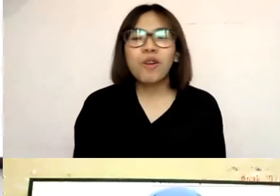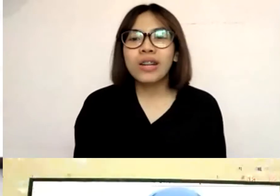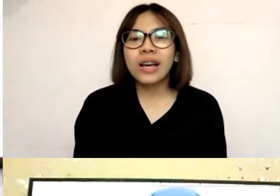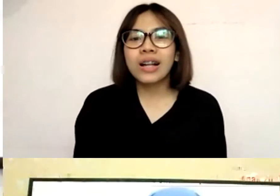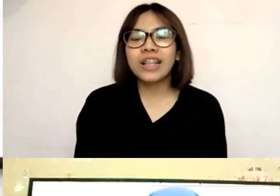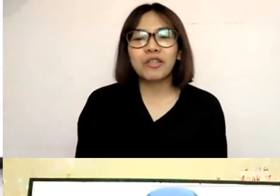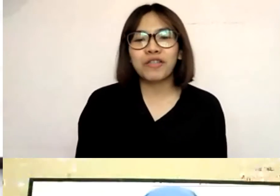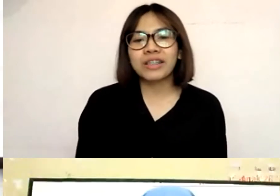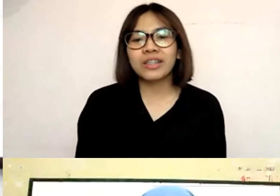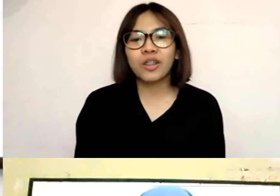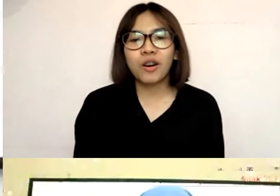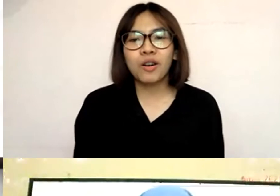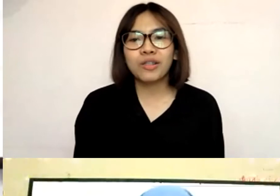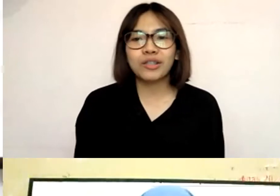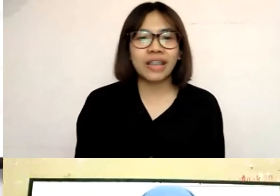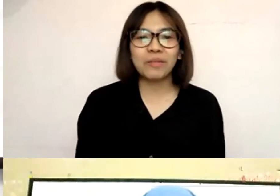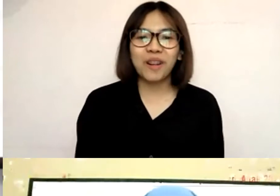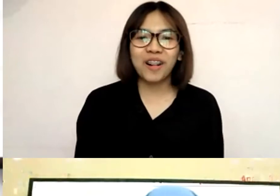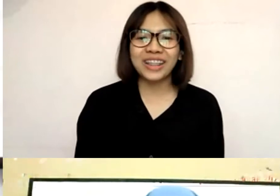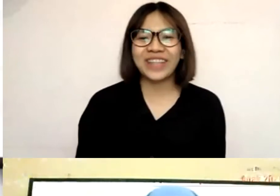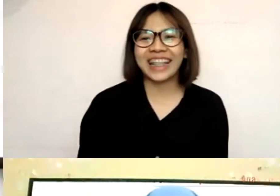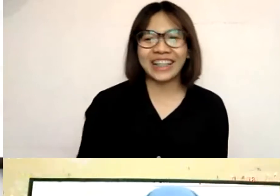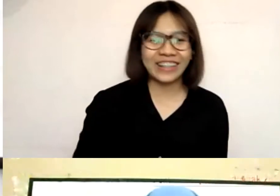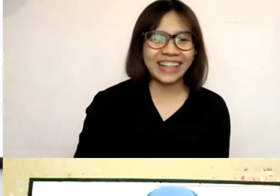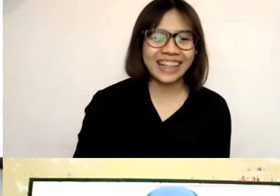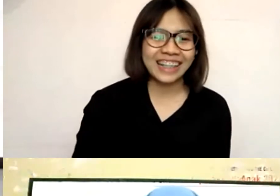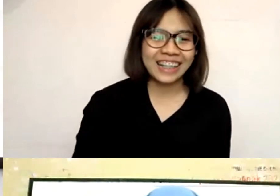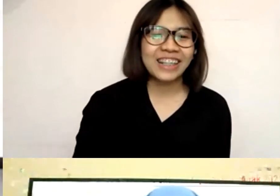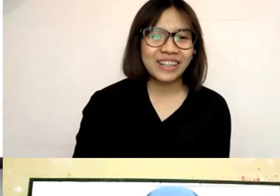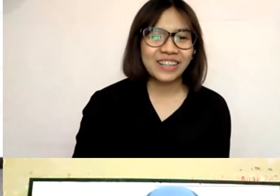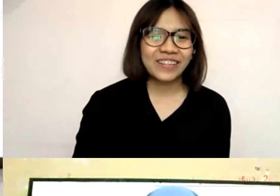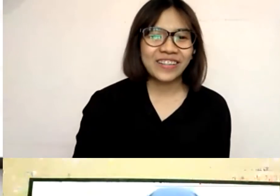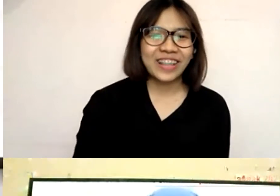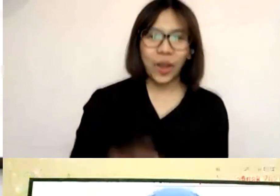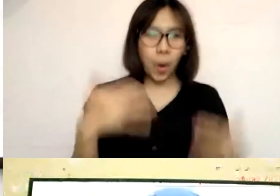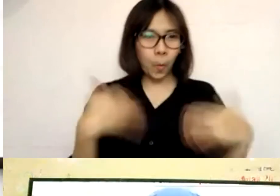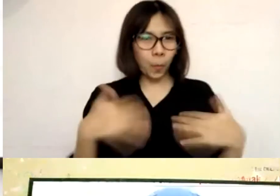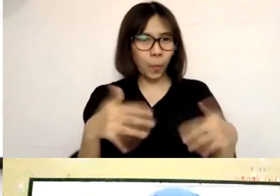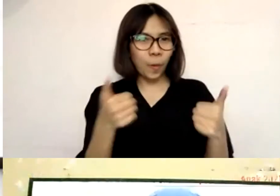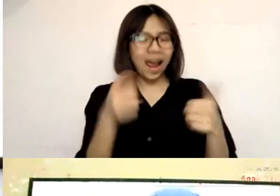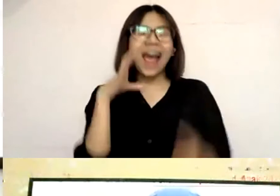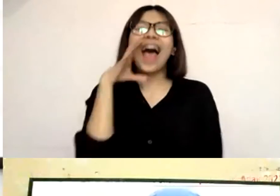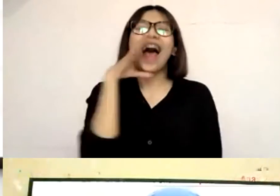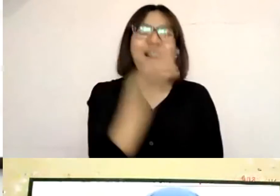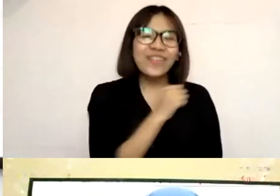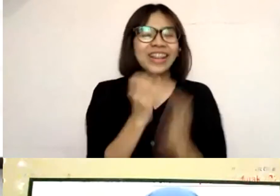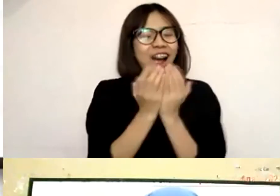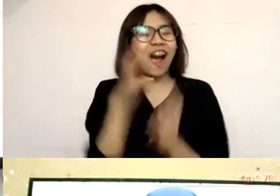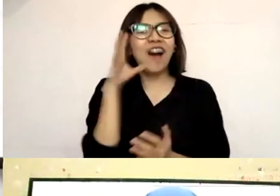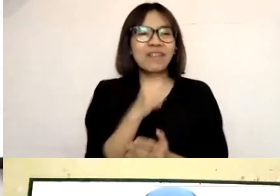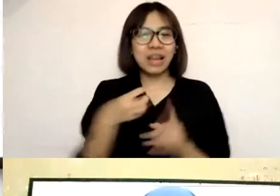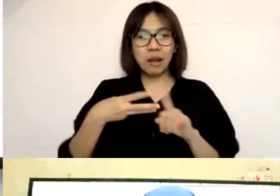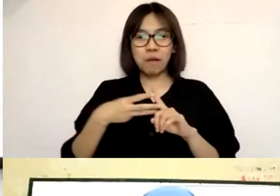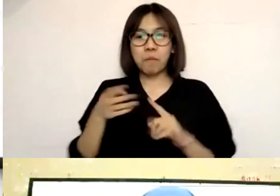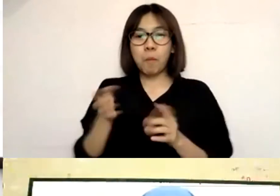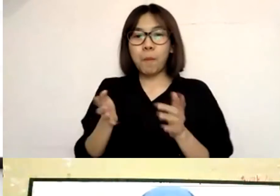Mau jadi model, ikut fashion show, terus catwalk, seperti itu. Oke, amin, amin, amin. Kak Bayu doakan ya